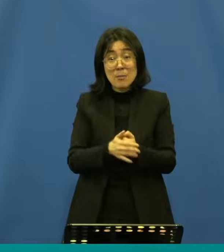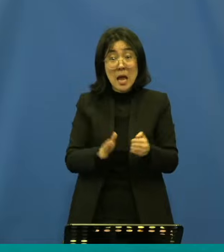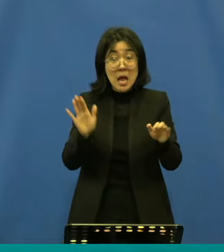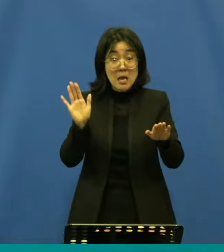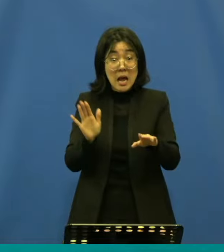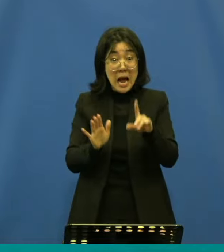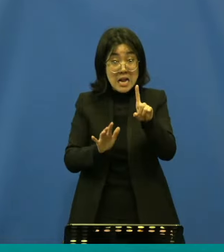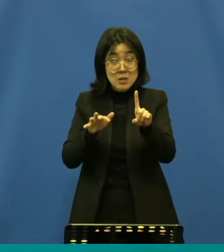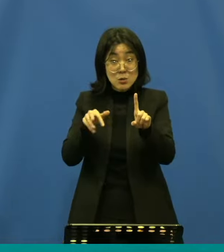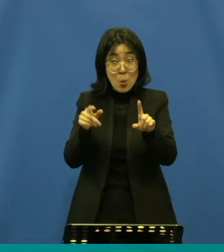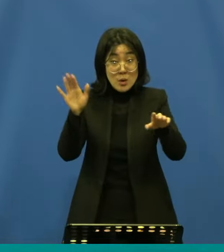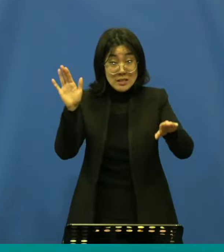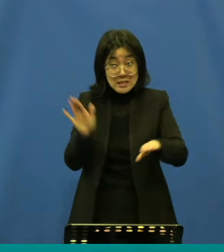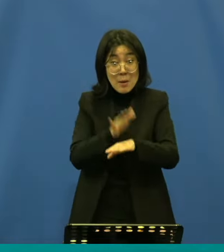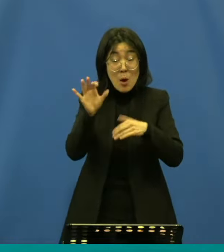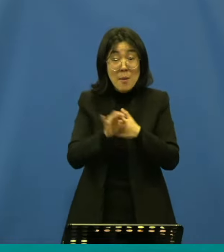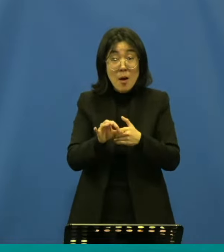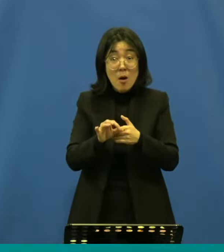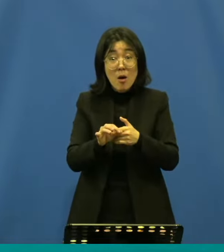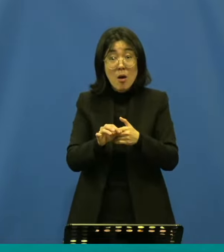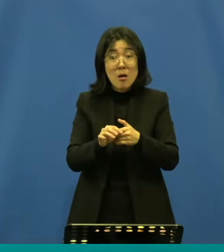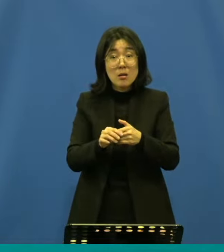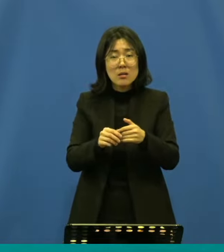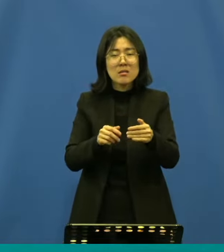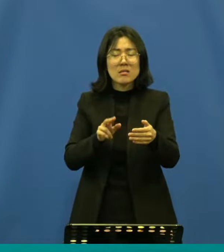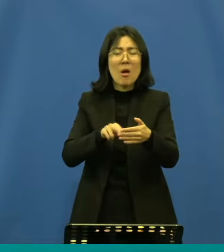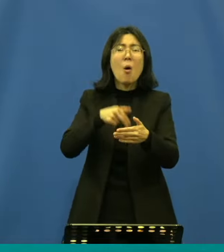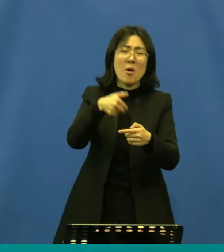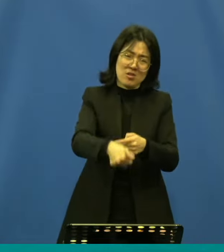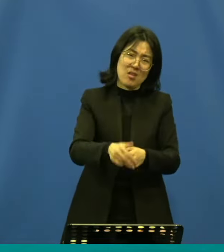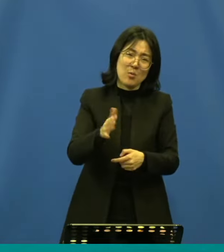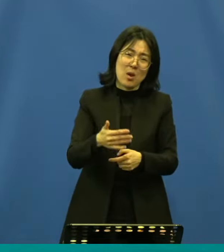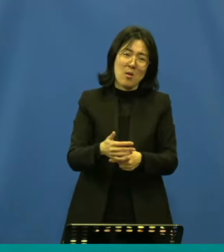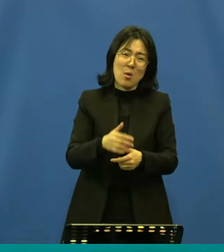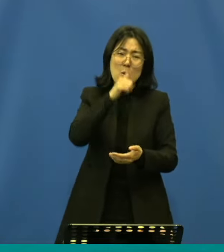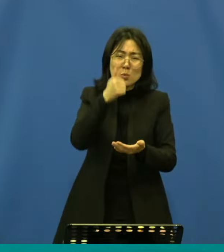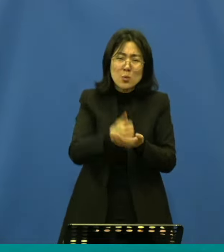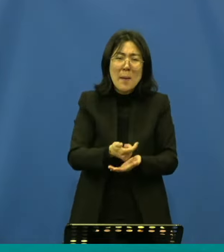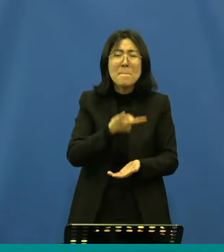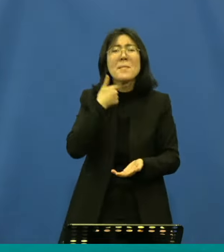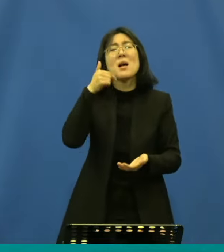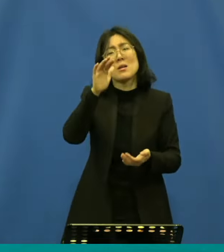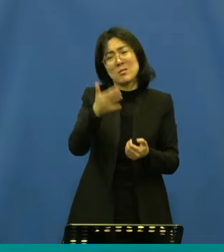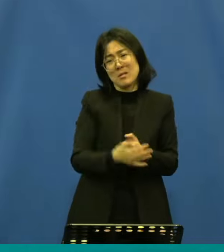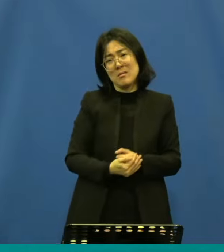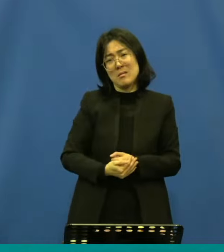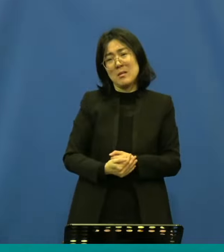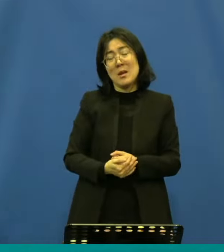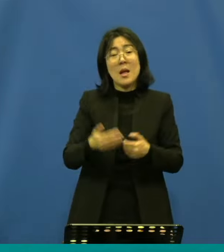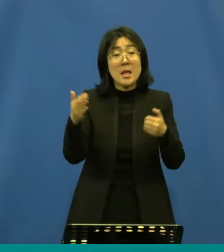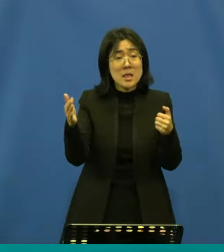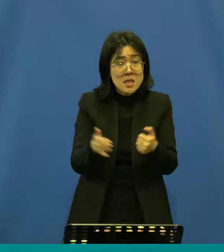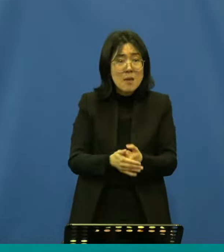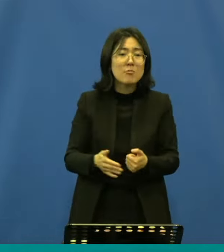힘으로는 승리할 수가 없습니다. 요나를 보면서 우리는 우리의 자신을 늘